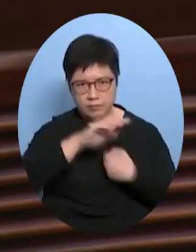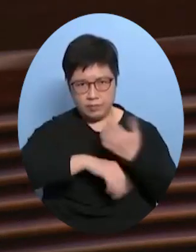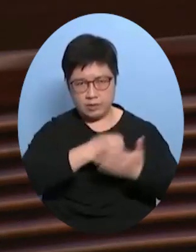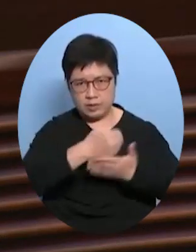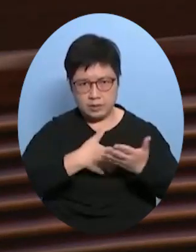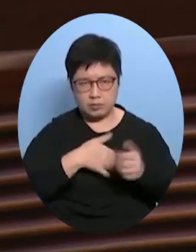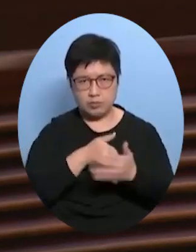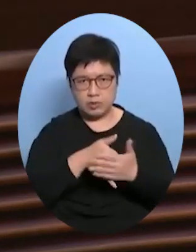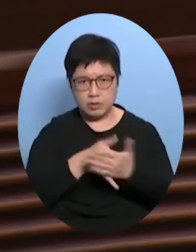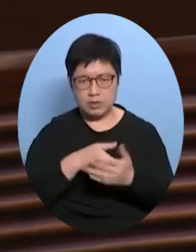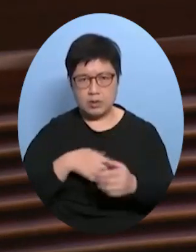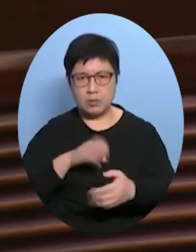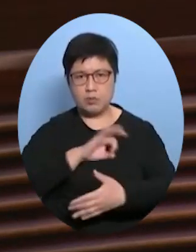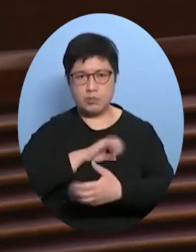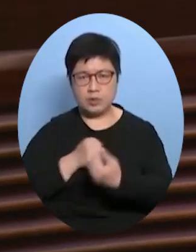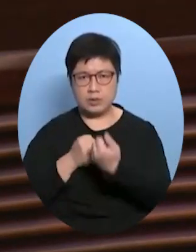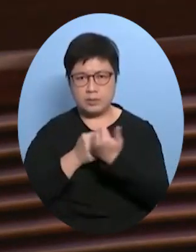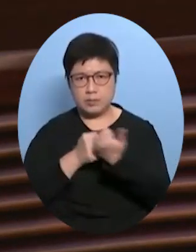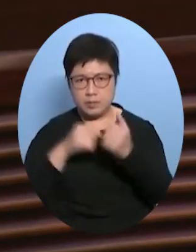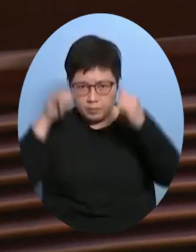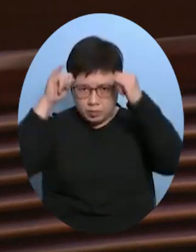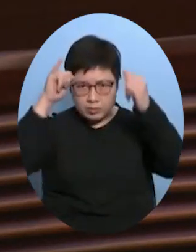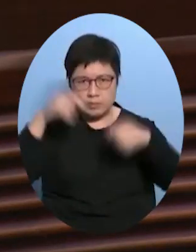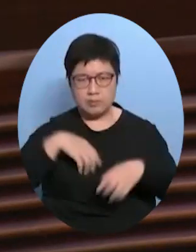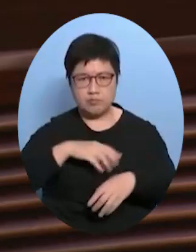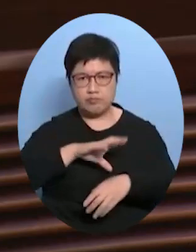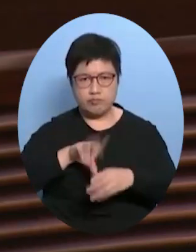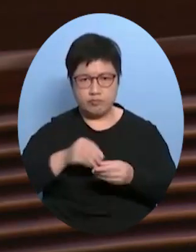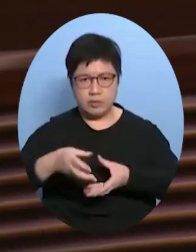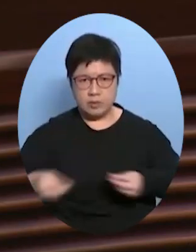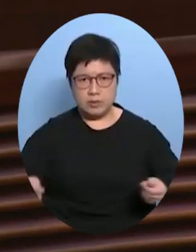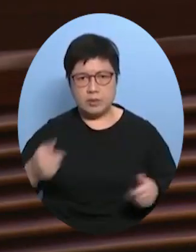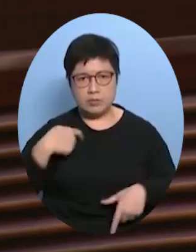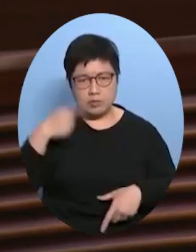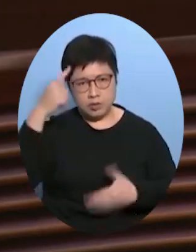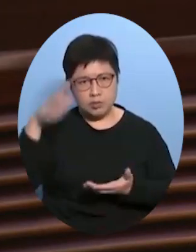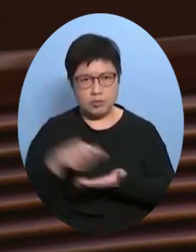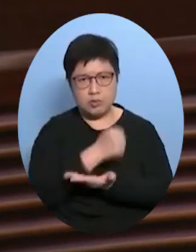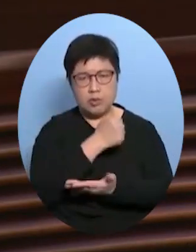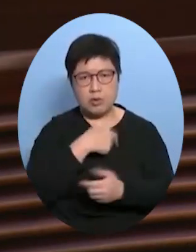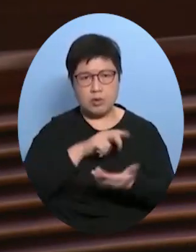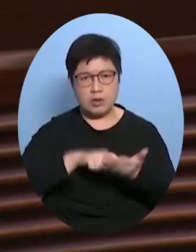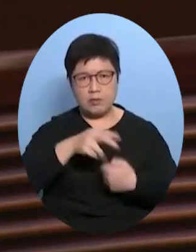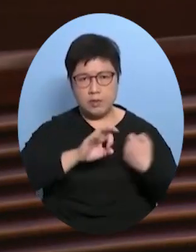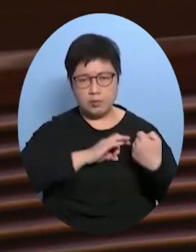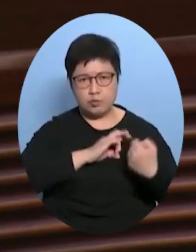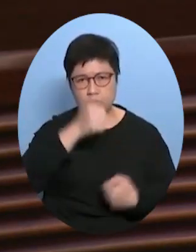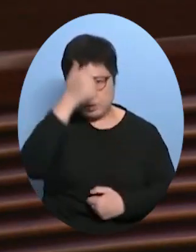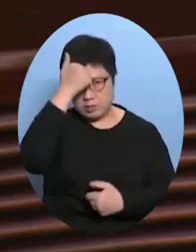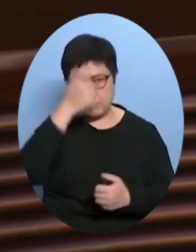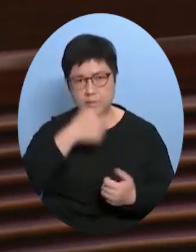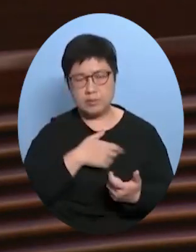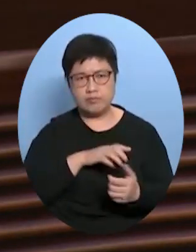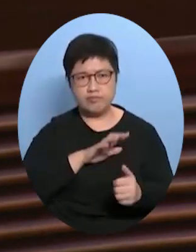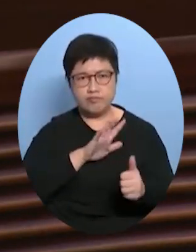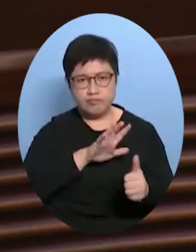腰，不惜以「攬炒」為目標，策劃奪取立法會的主導權，要挟行政長官下